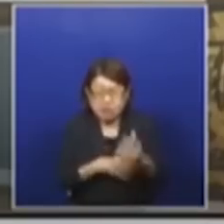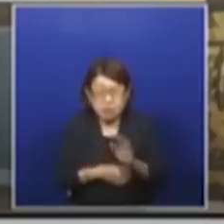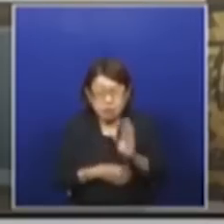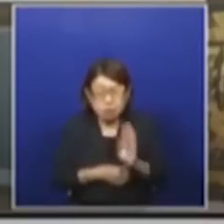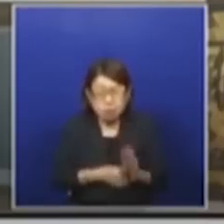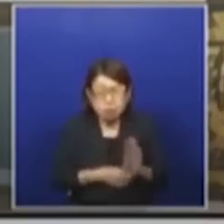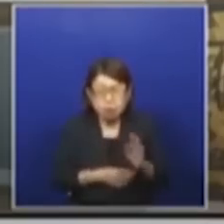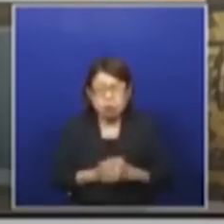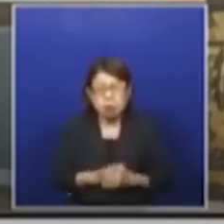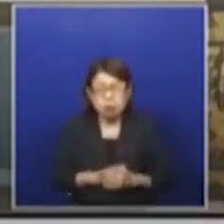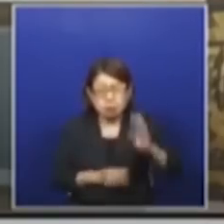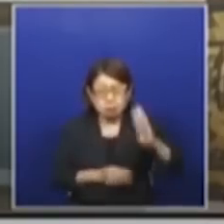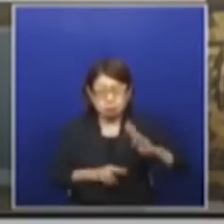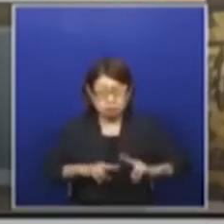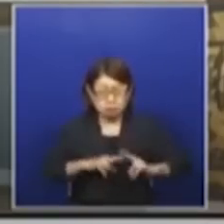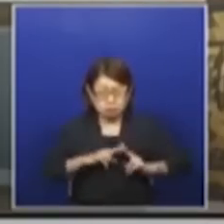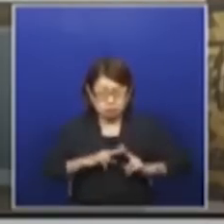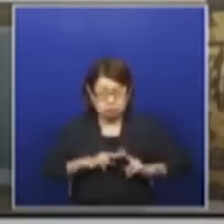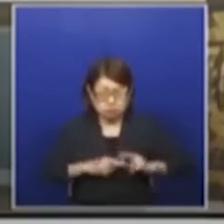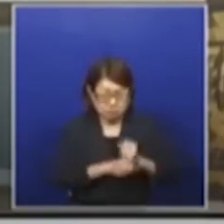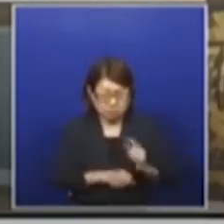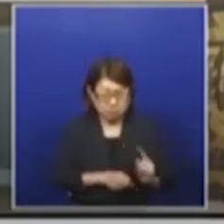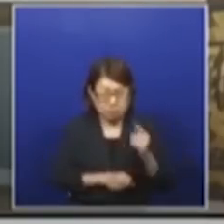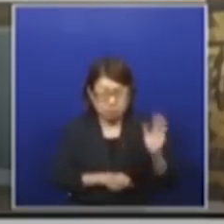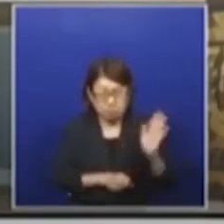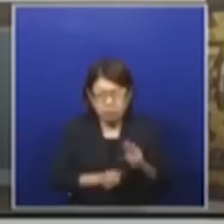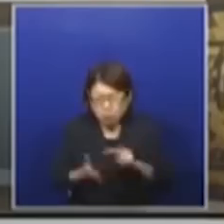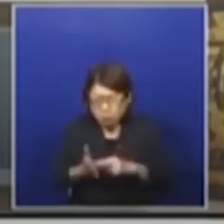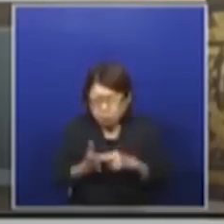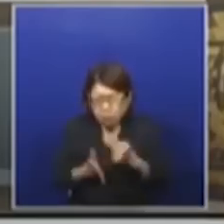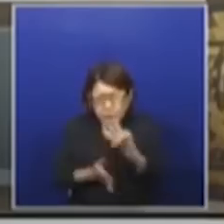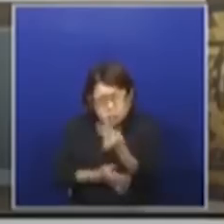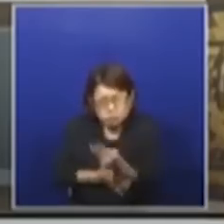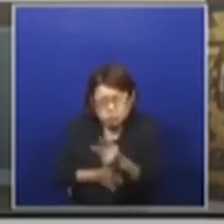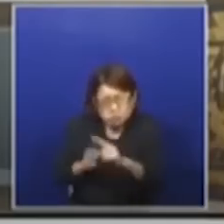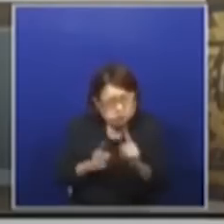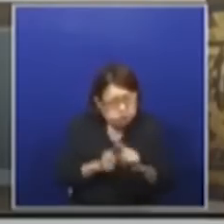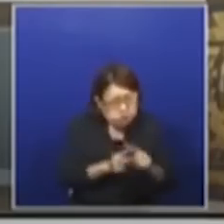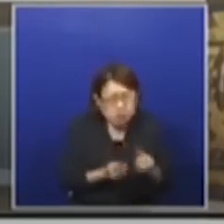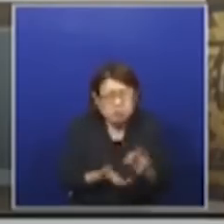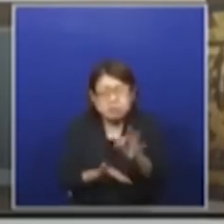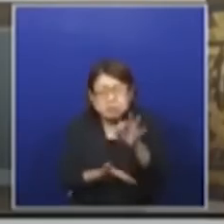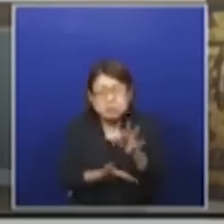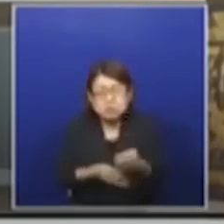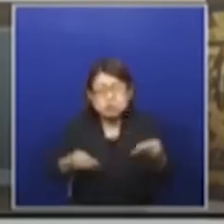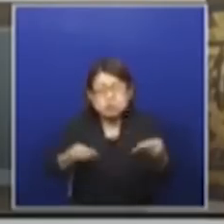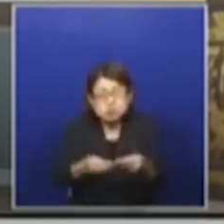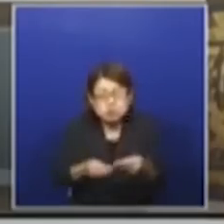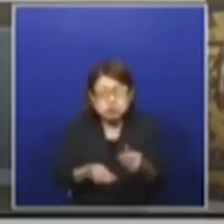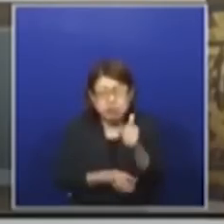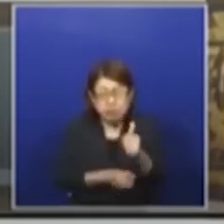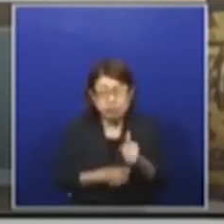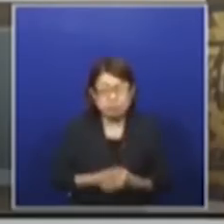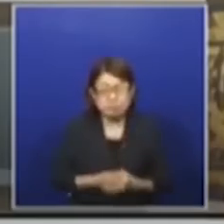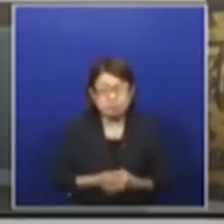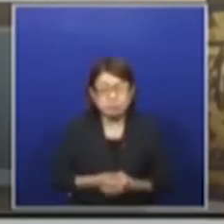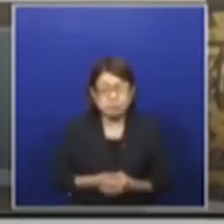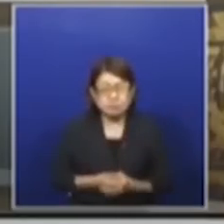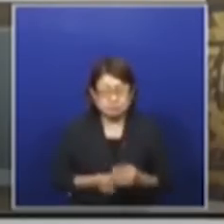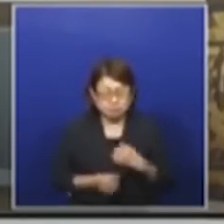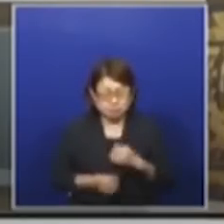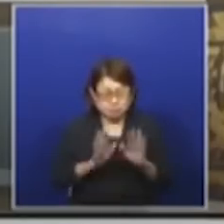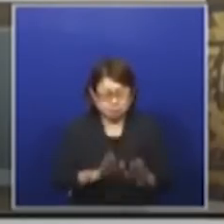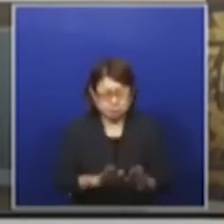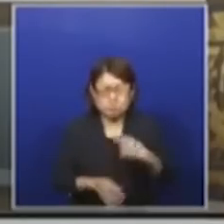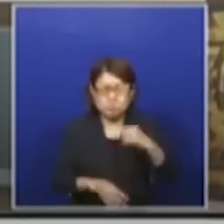ใหม่หรือก็คือเข้าซื้อตราสารหนี้ในตลาดรองได้ตรงนี้ผมขอฝาก